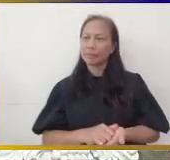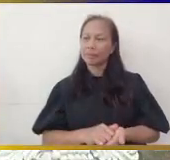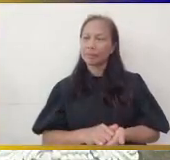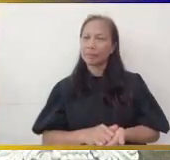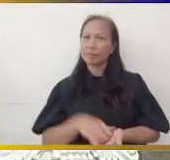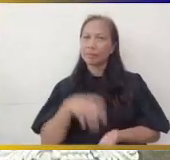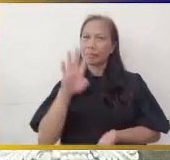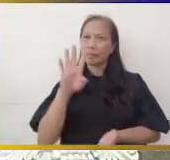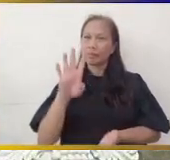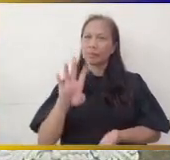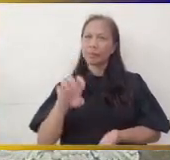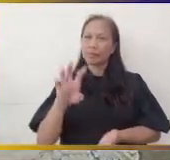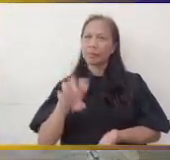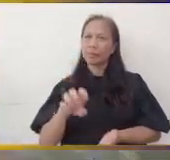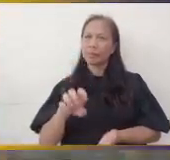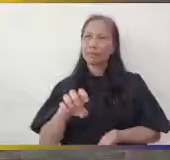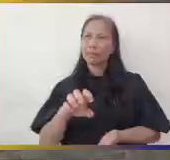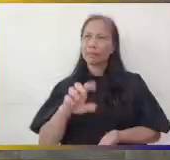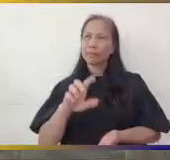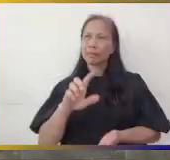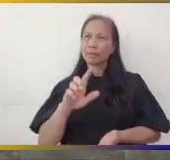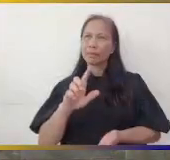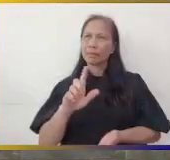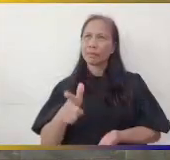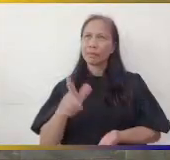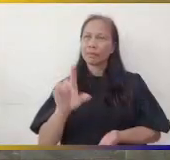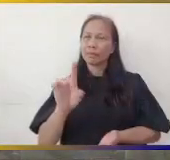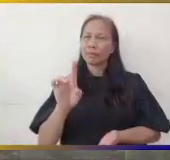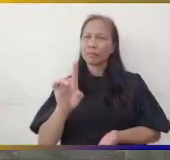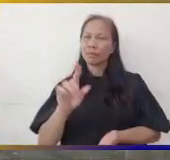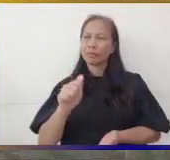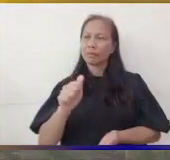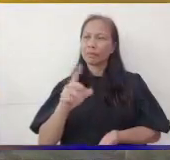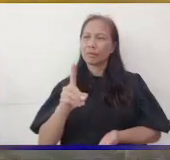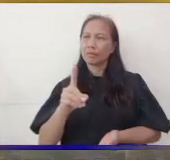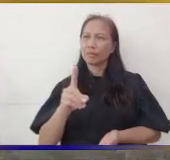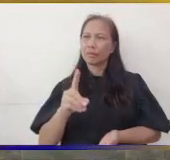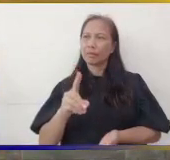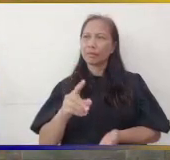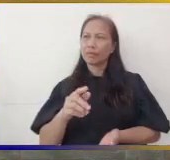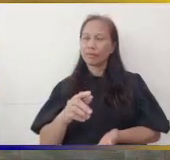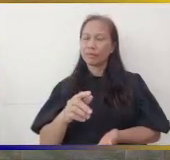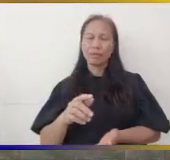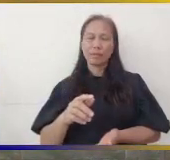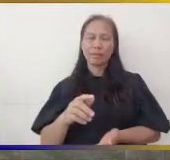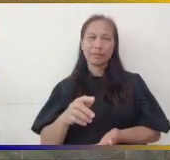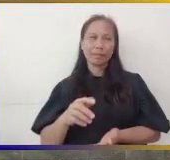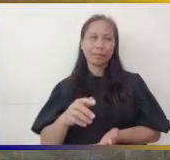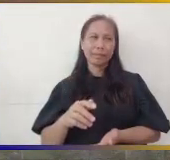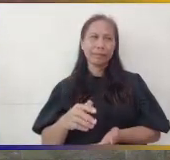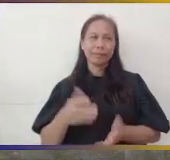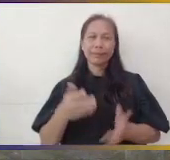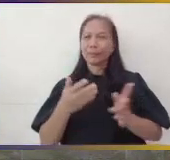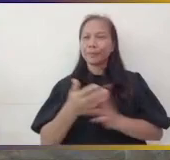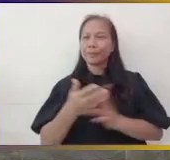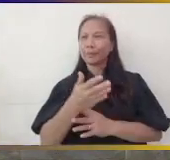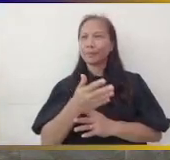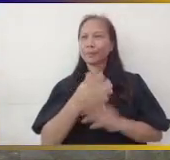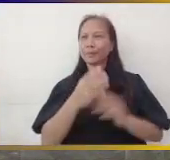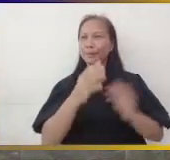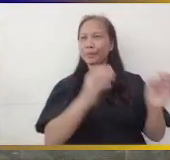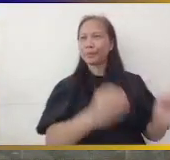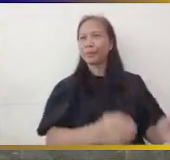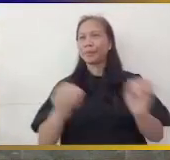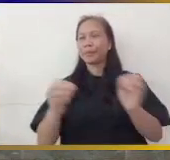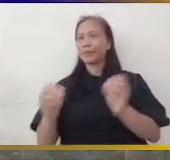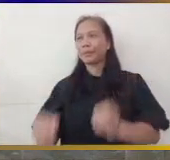1428 a mga kapatid si Pope upon the order of Pope Martin 5 Okay o na